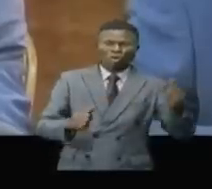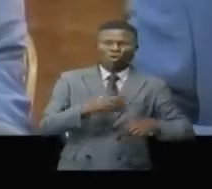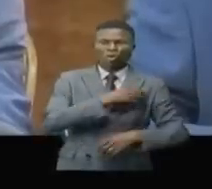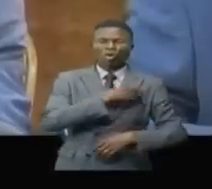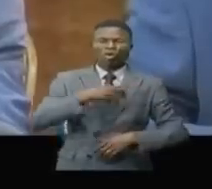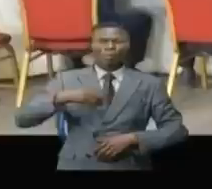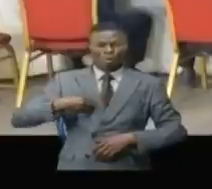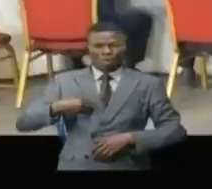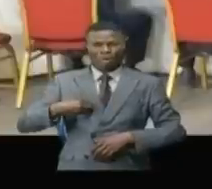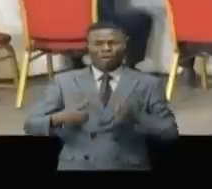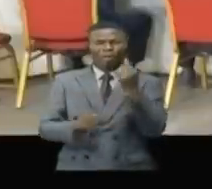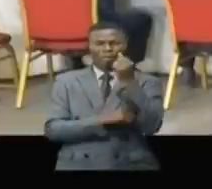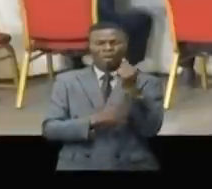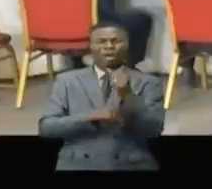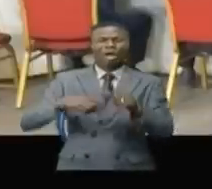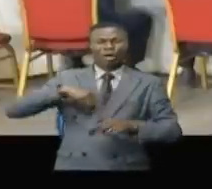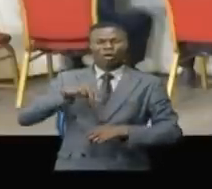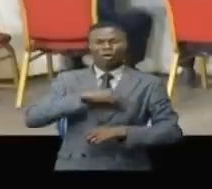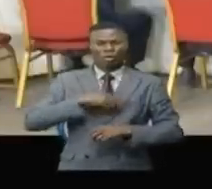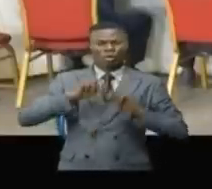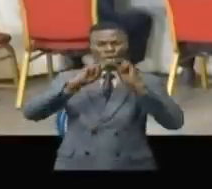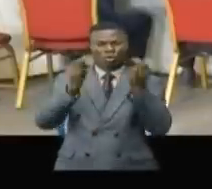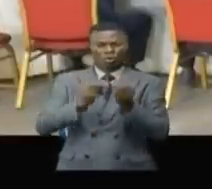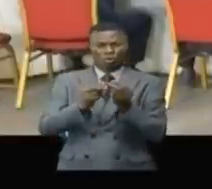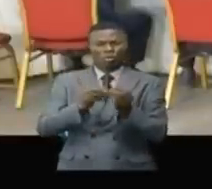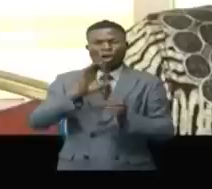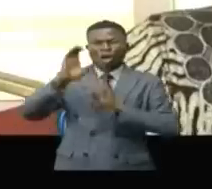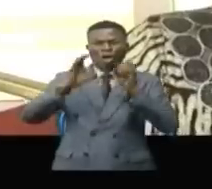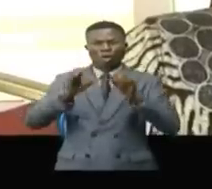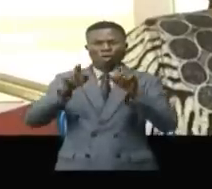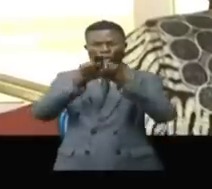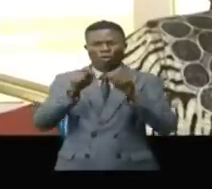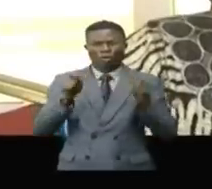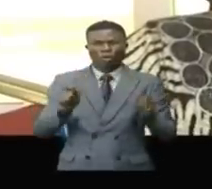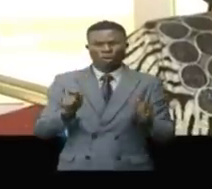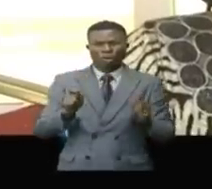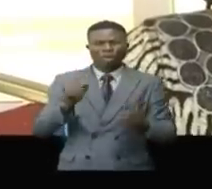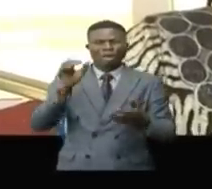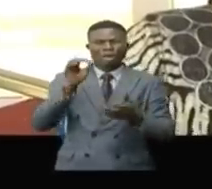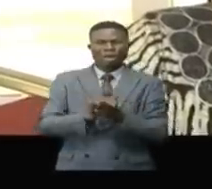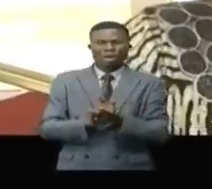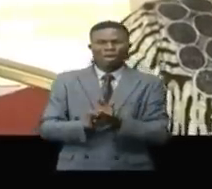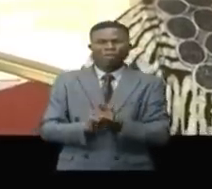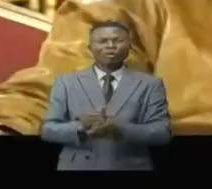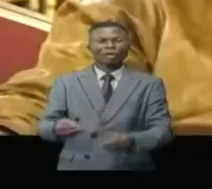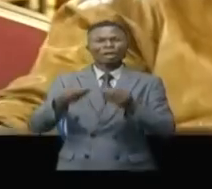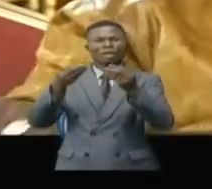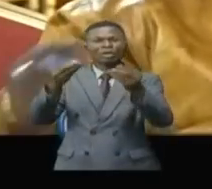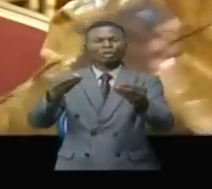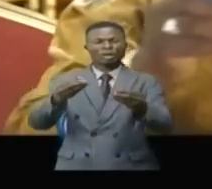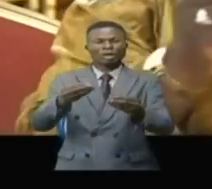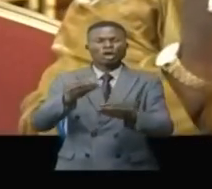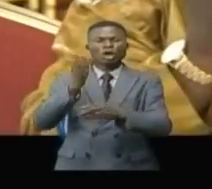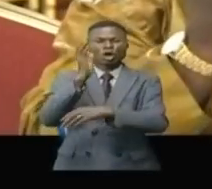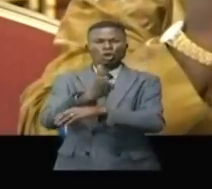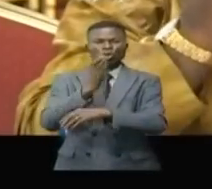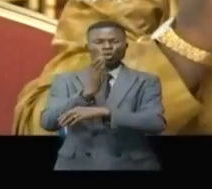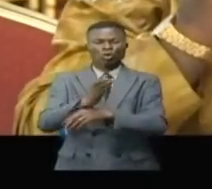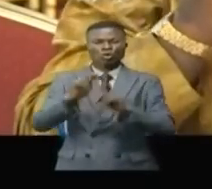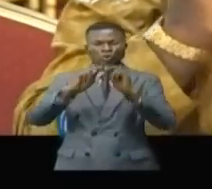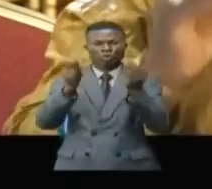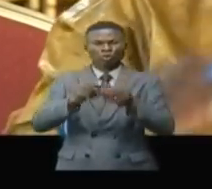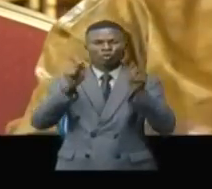comité de suivi de recommandations des États généraux de la communication et de médias épousent l'idée de la mise en place d'un conseil national de la